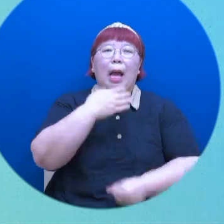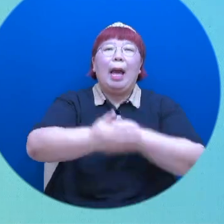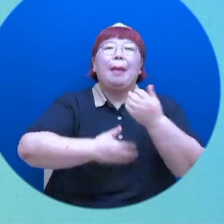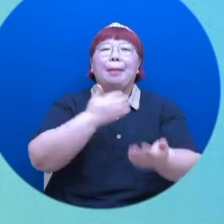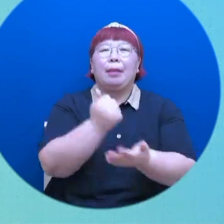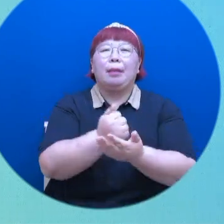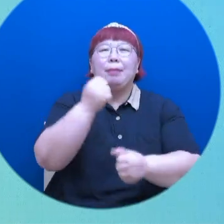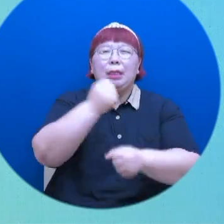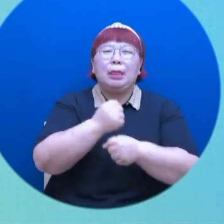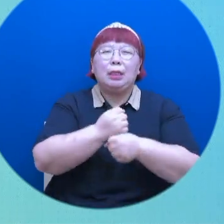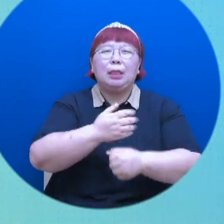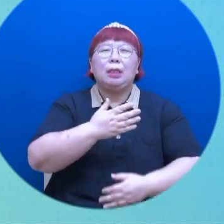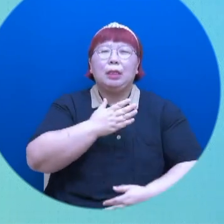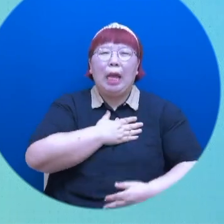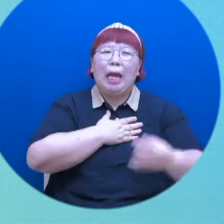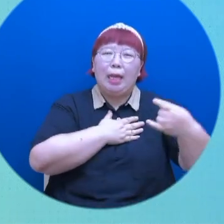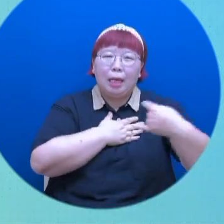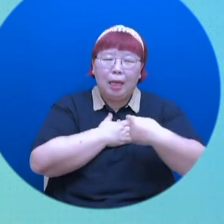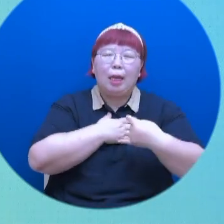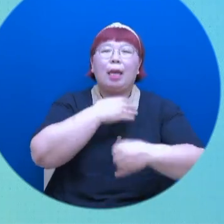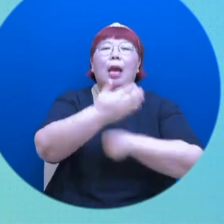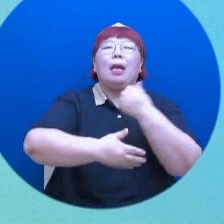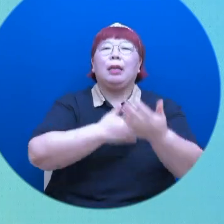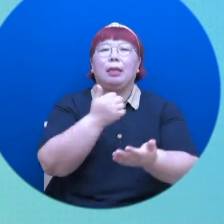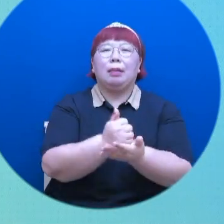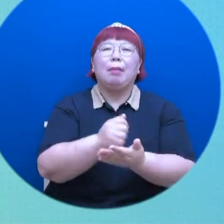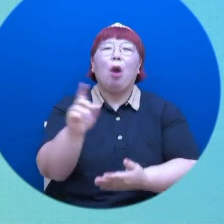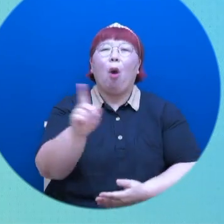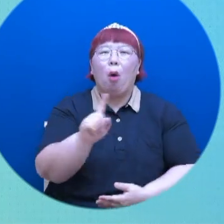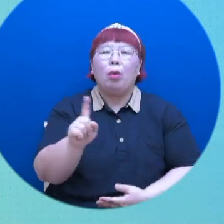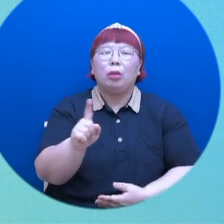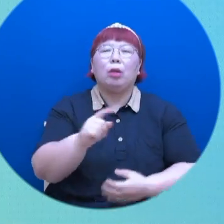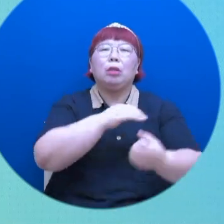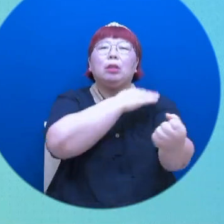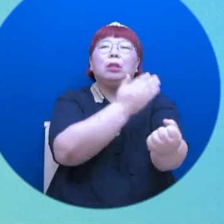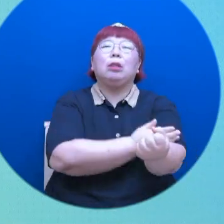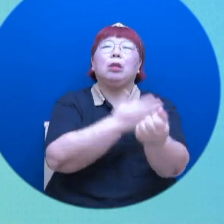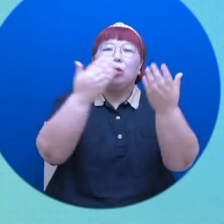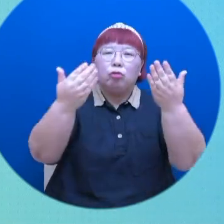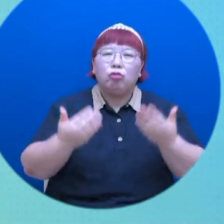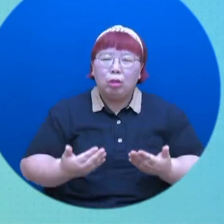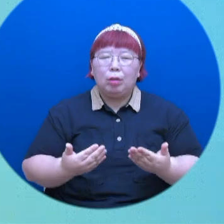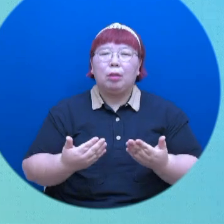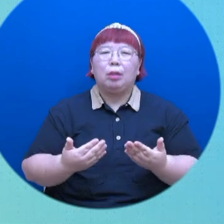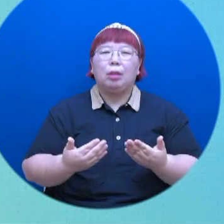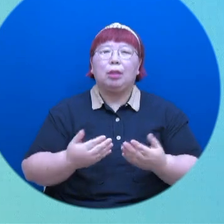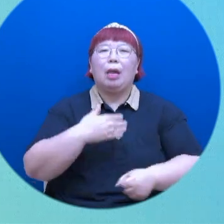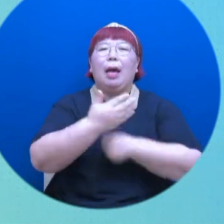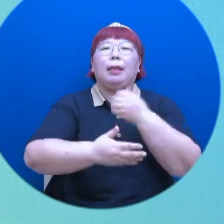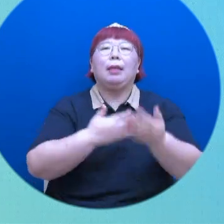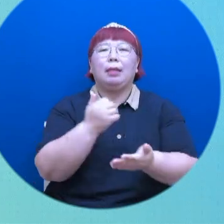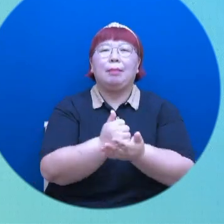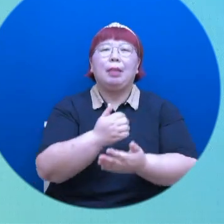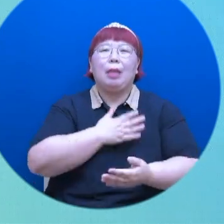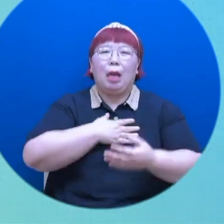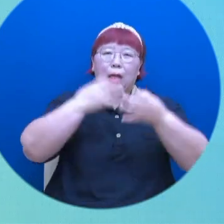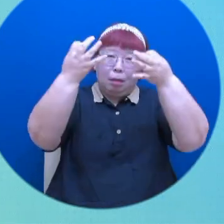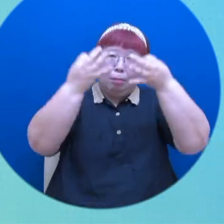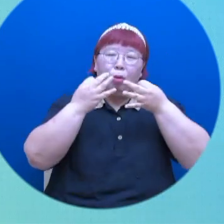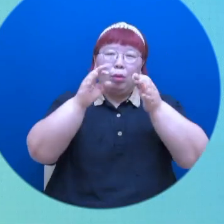하나님이 지으신 나에게 하나님이 어떤 은사를 주셨는지, 하나님께서 나를 보실